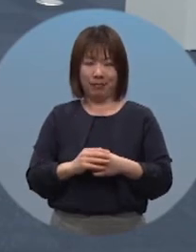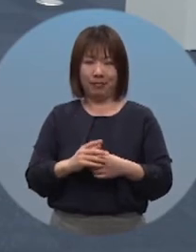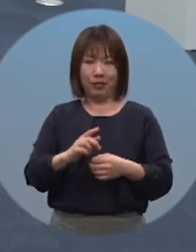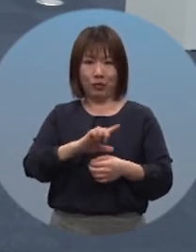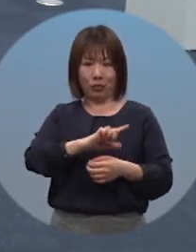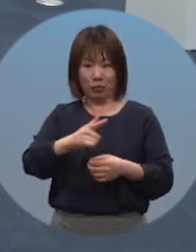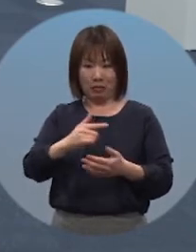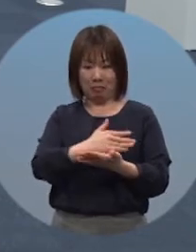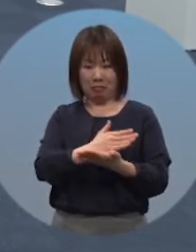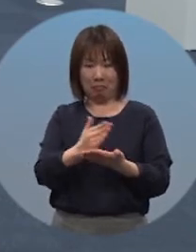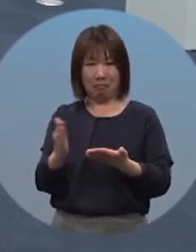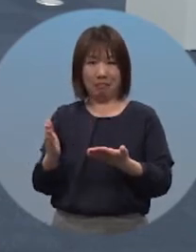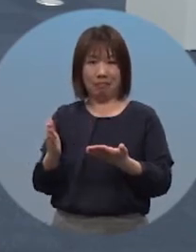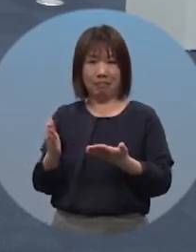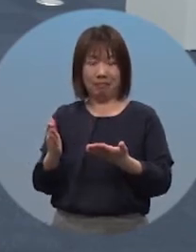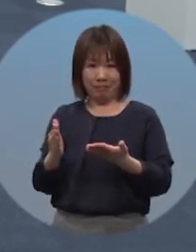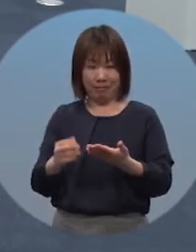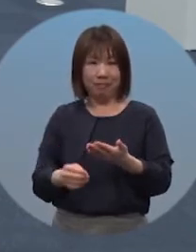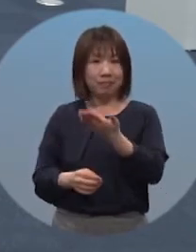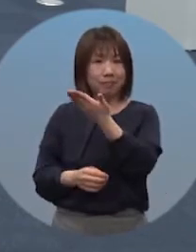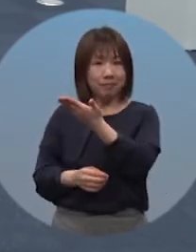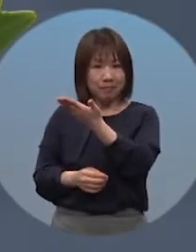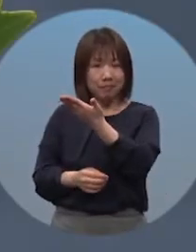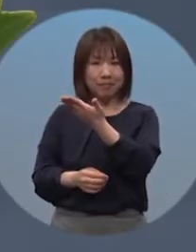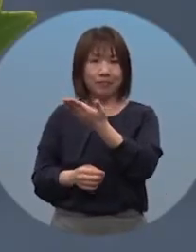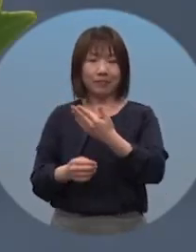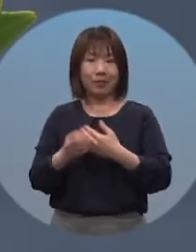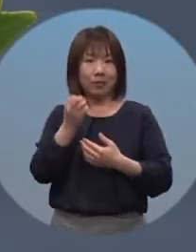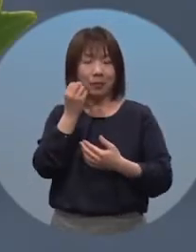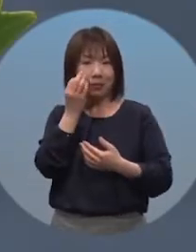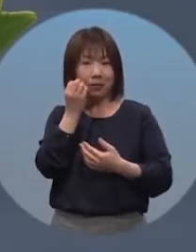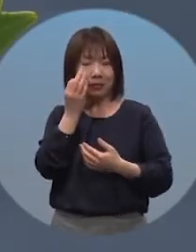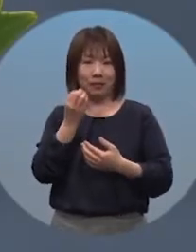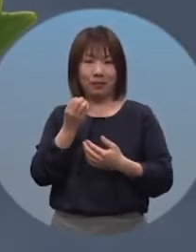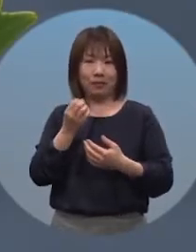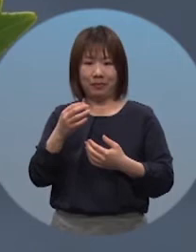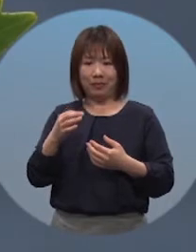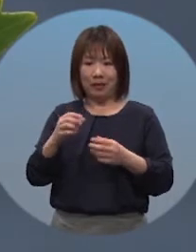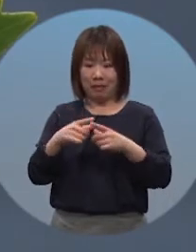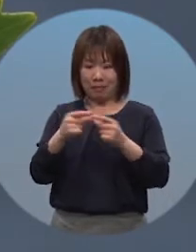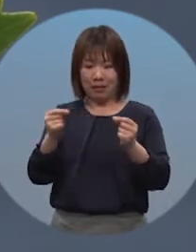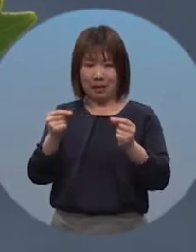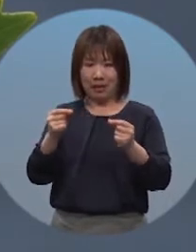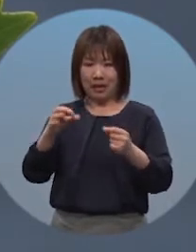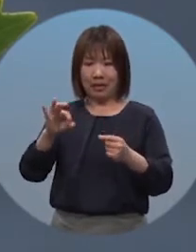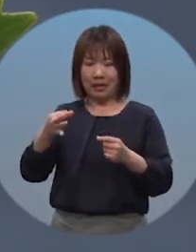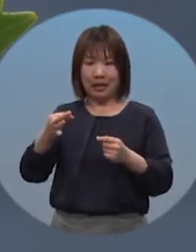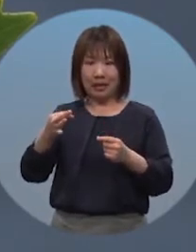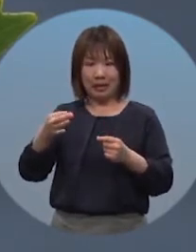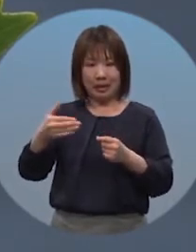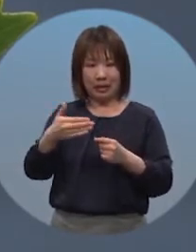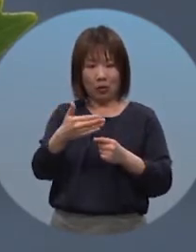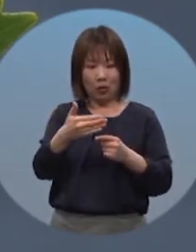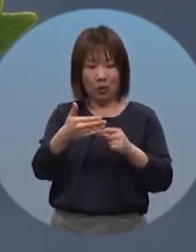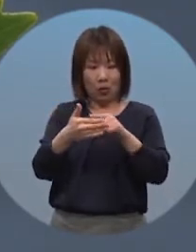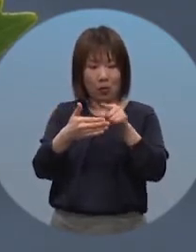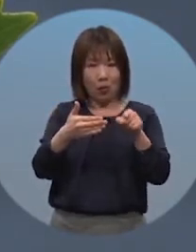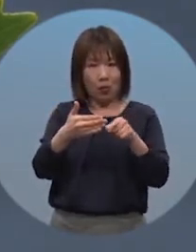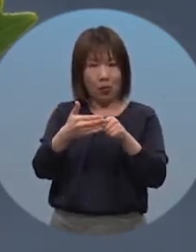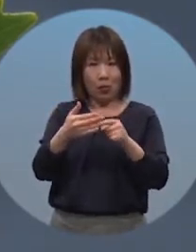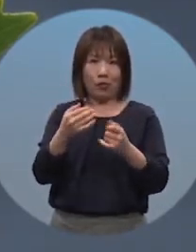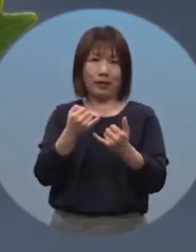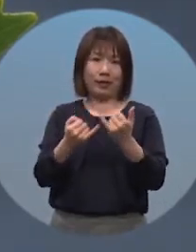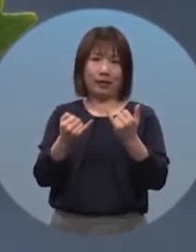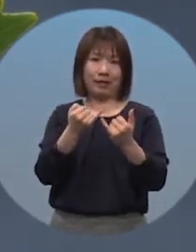は幅前に金曜椿ってピングのしっぽみたいになっているものとかねほんとにいろんなので